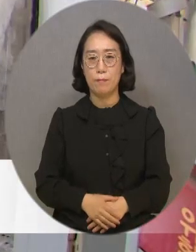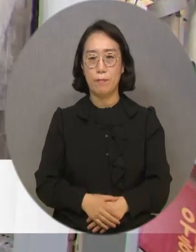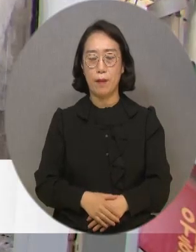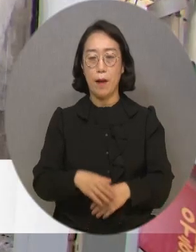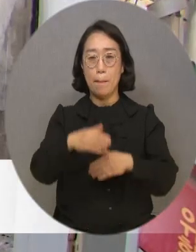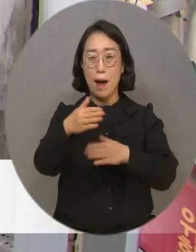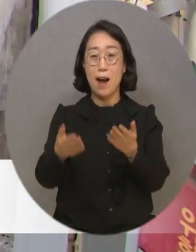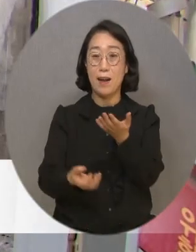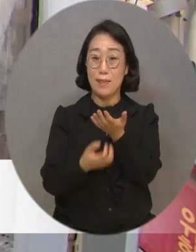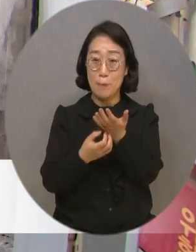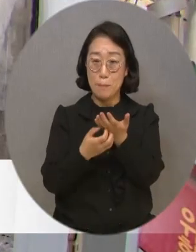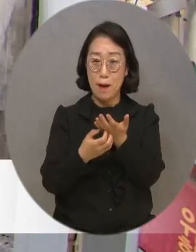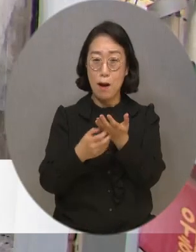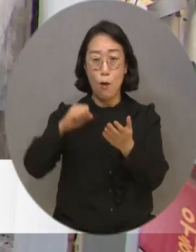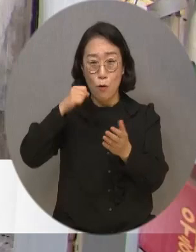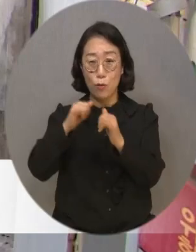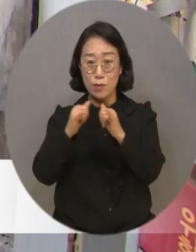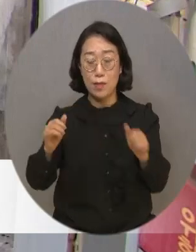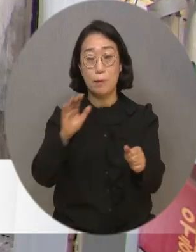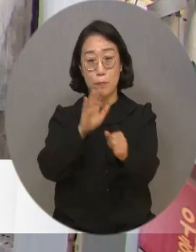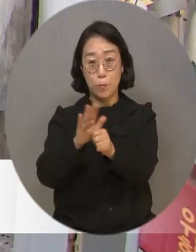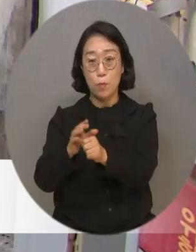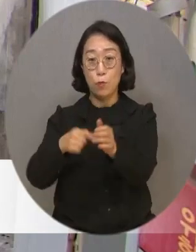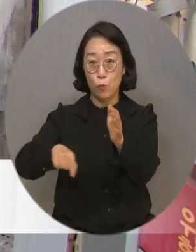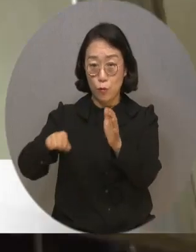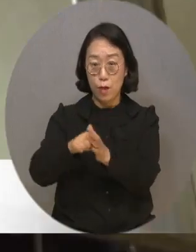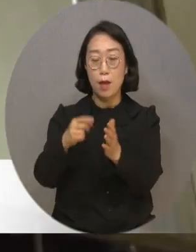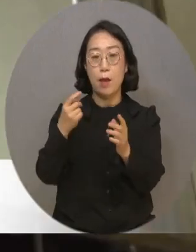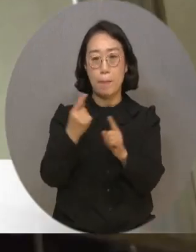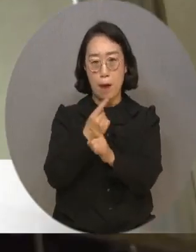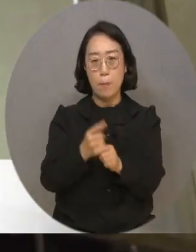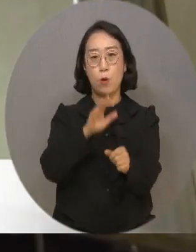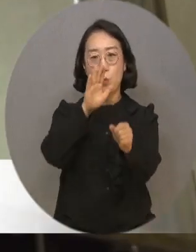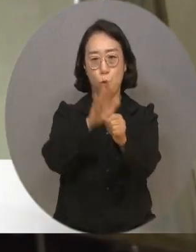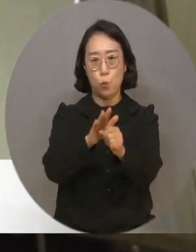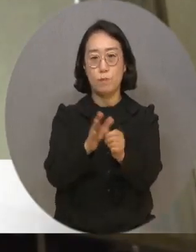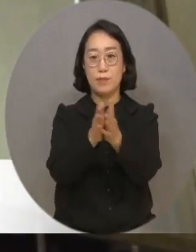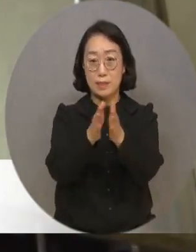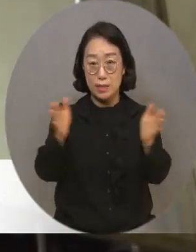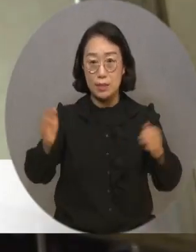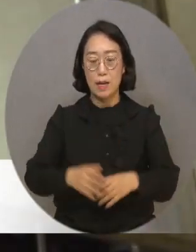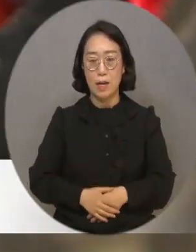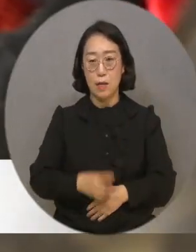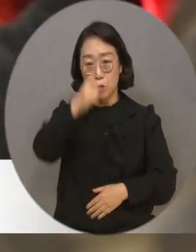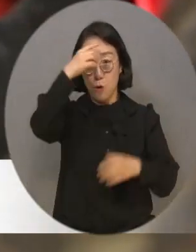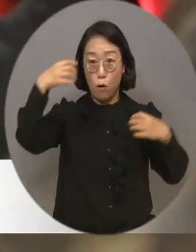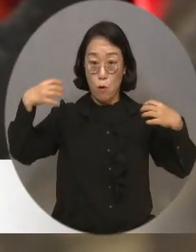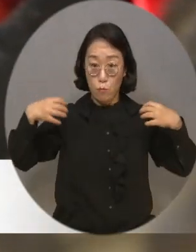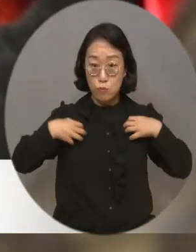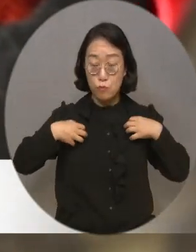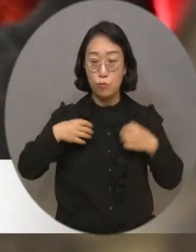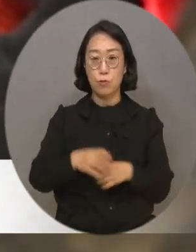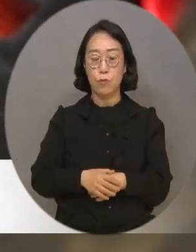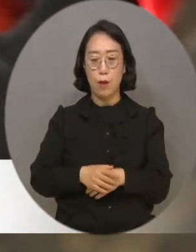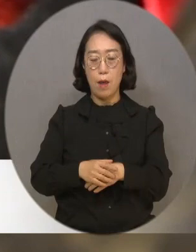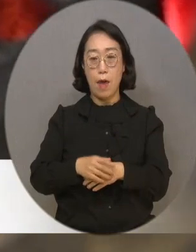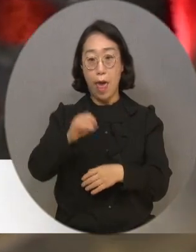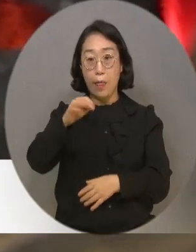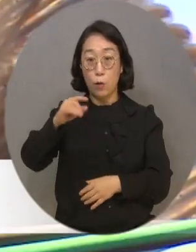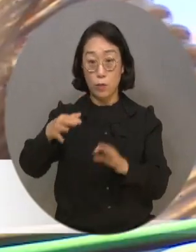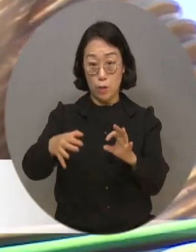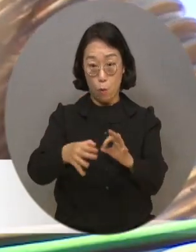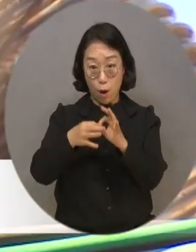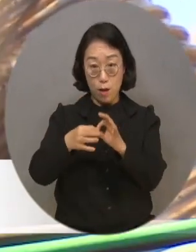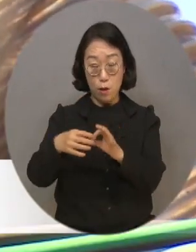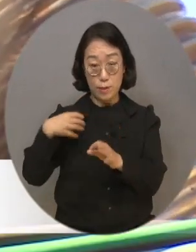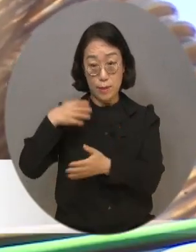난방복지 사각지대 해소를 위한 보완 대책이 추진됩니다. 산업통상자원부는 천연길 에너지 정책실장 주재로 지난